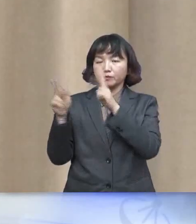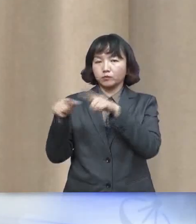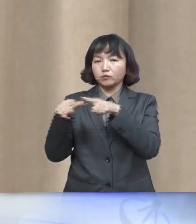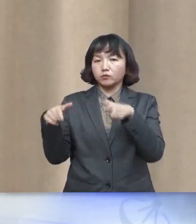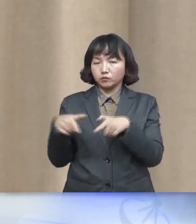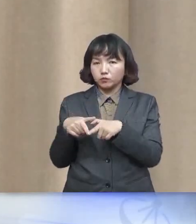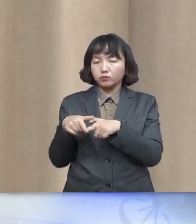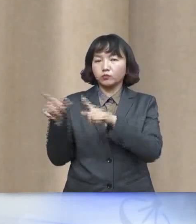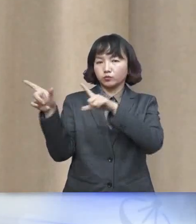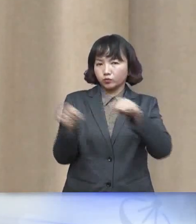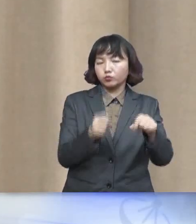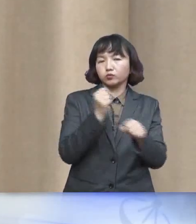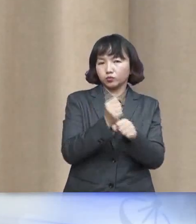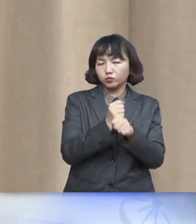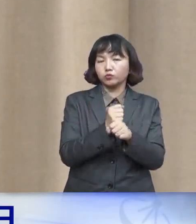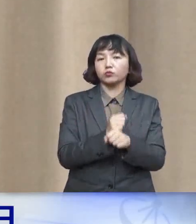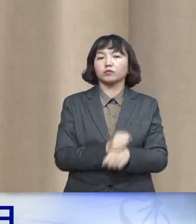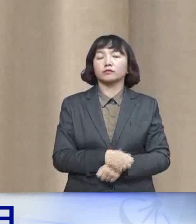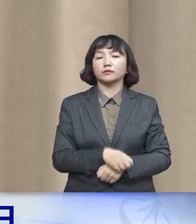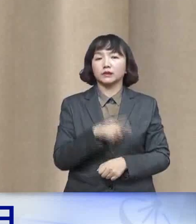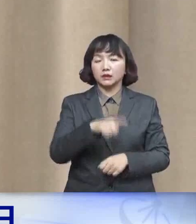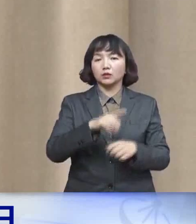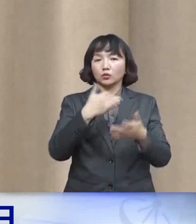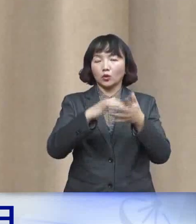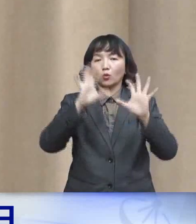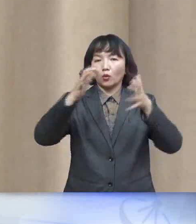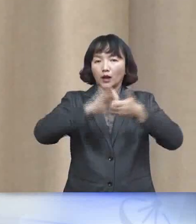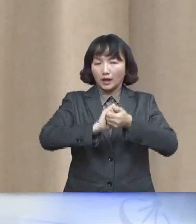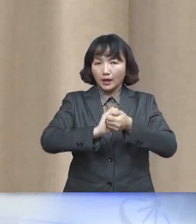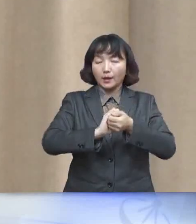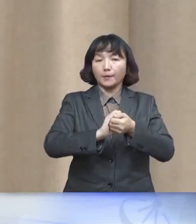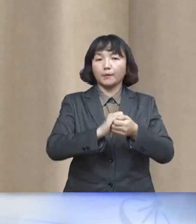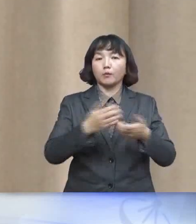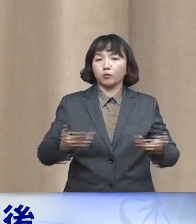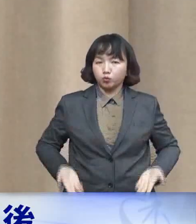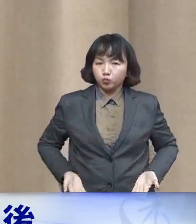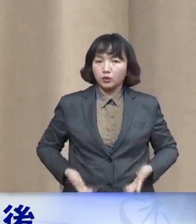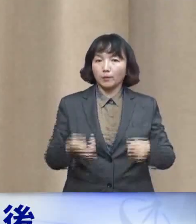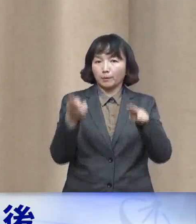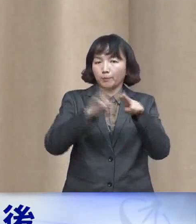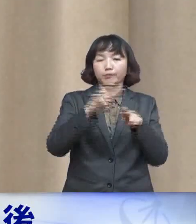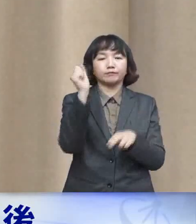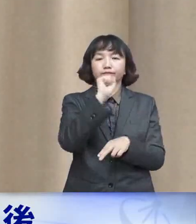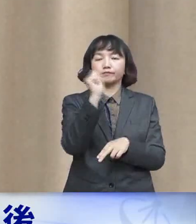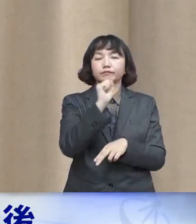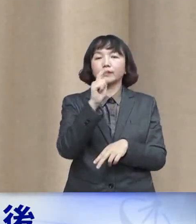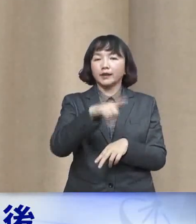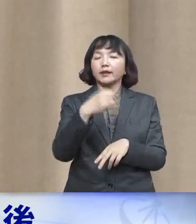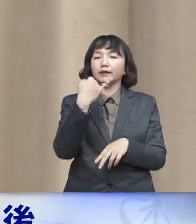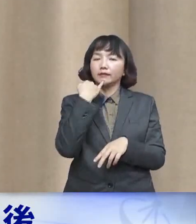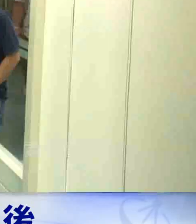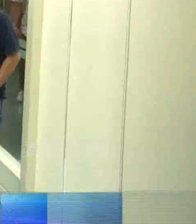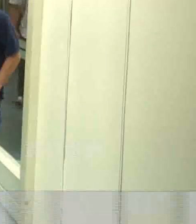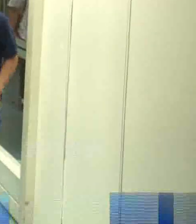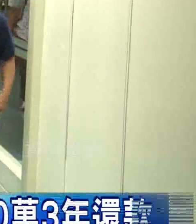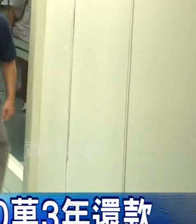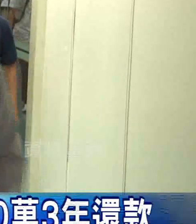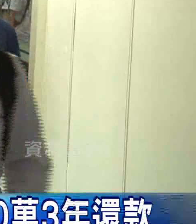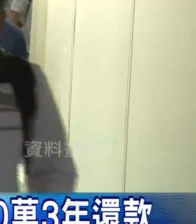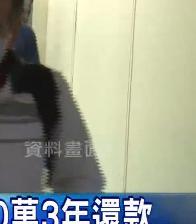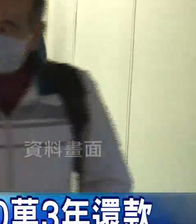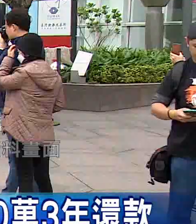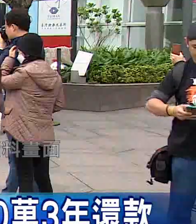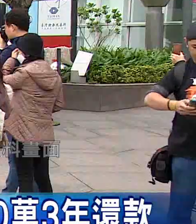这个指示来处理，只是说这是国定假日，是不能取消的了它或许可以因疫情，或许可以延后。 要拼